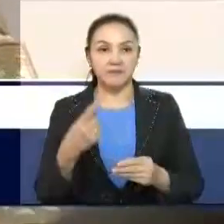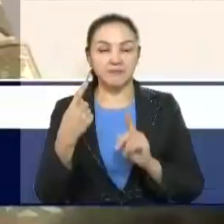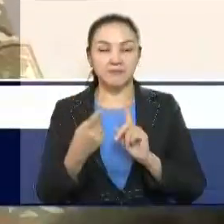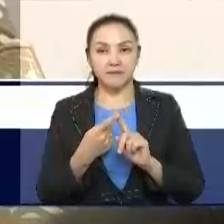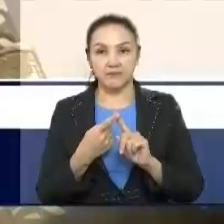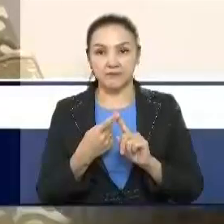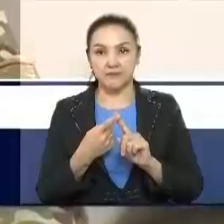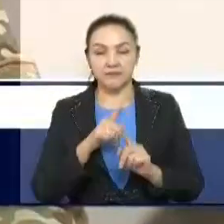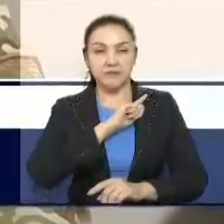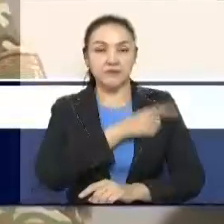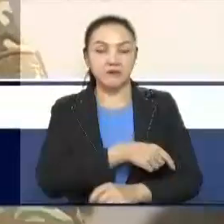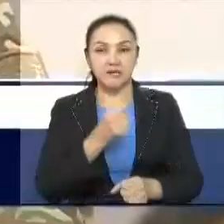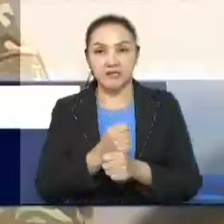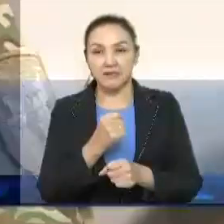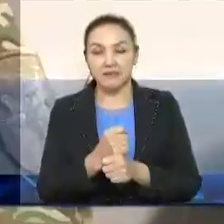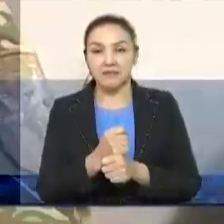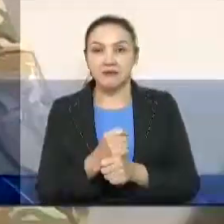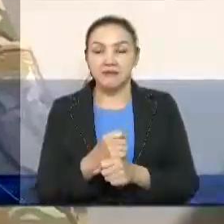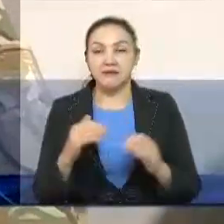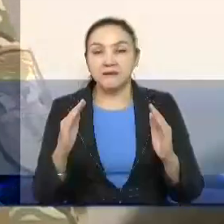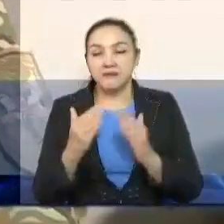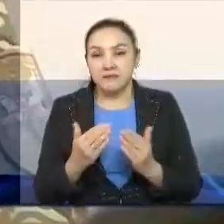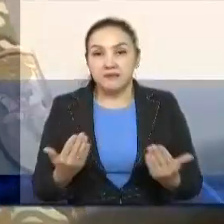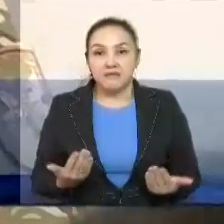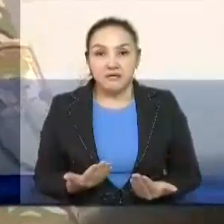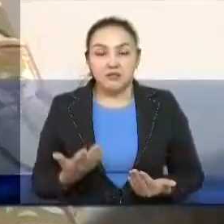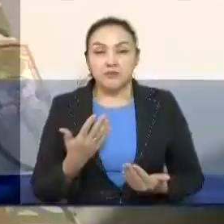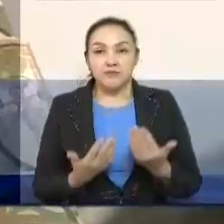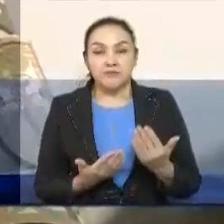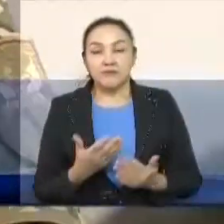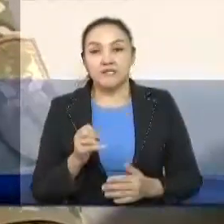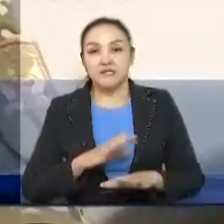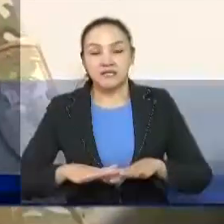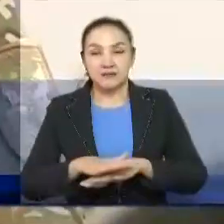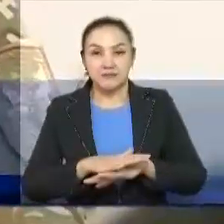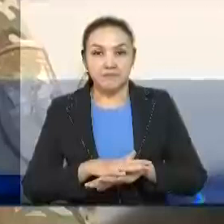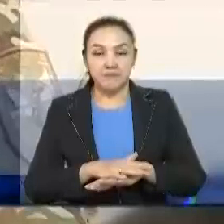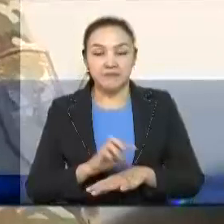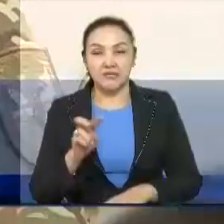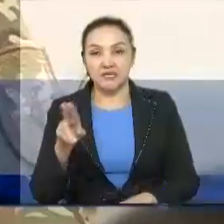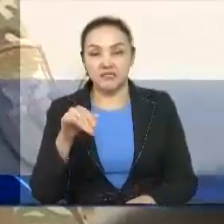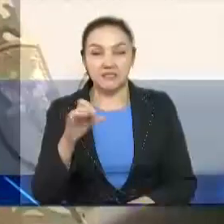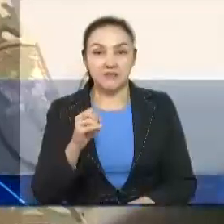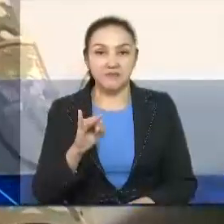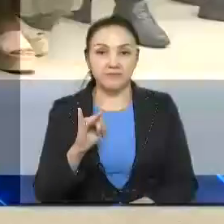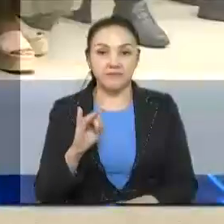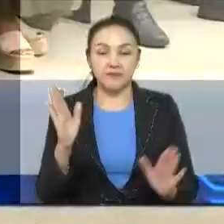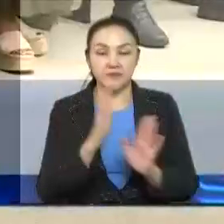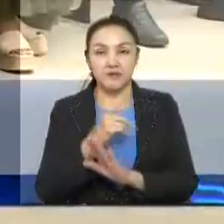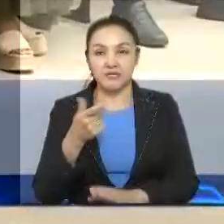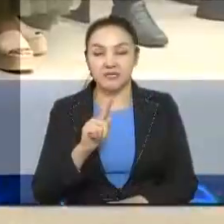первое, усилить работу по обеспечению жилья социально уязвимых слоев населения датчиками угарного и природного